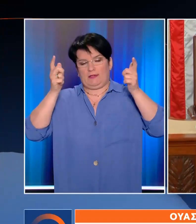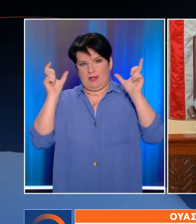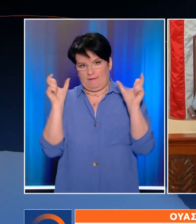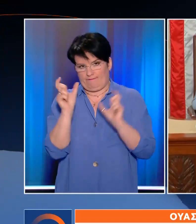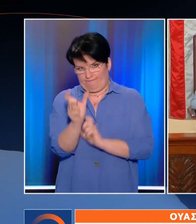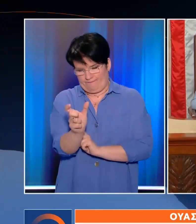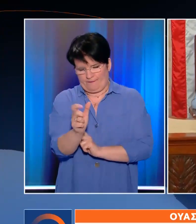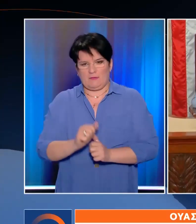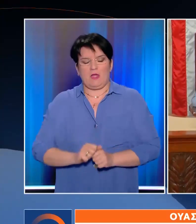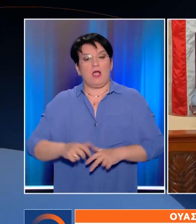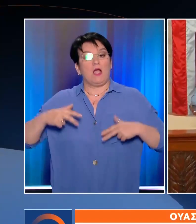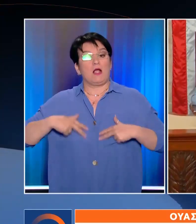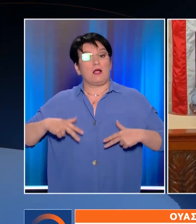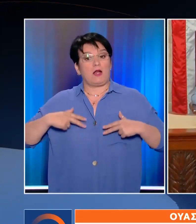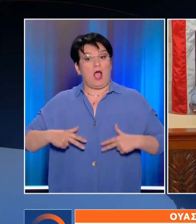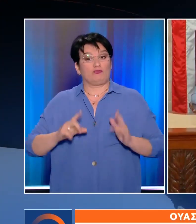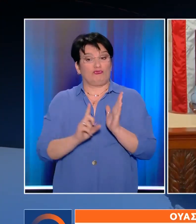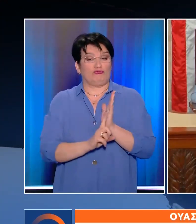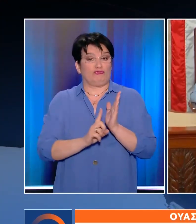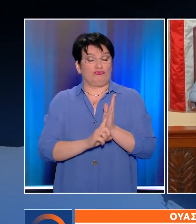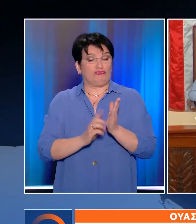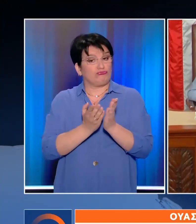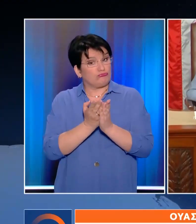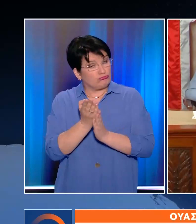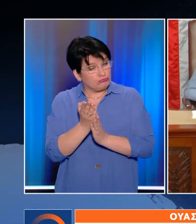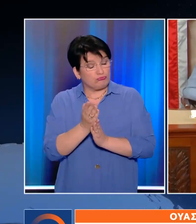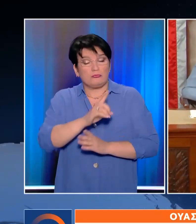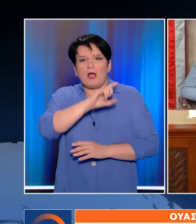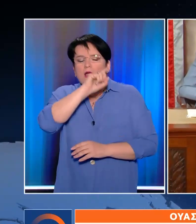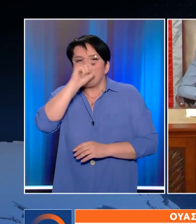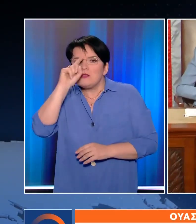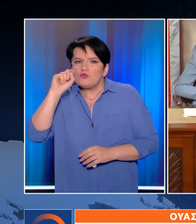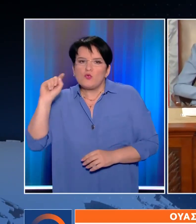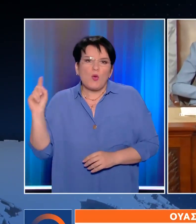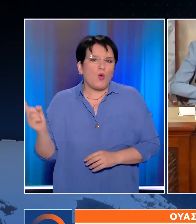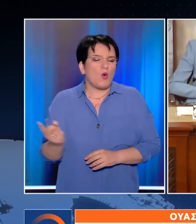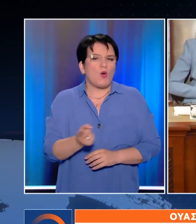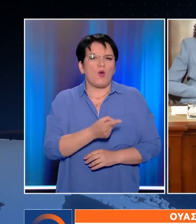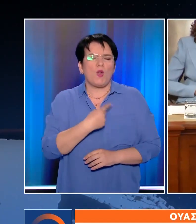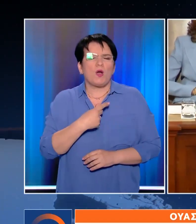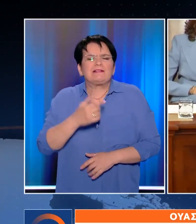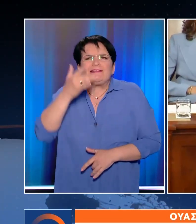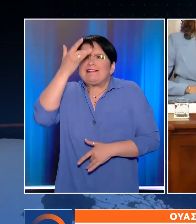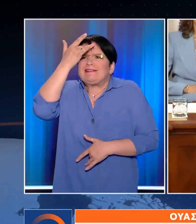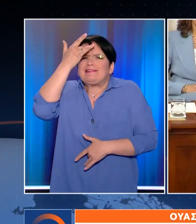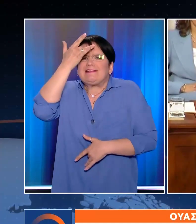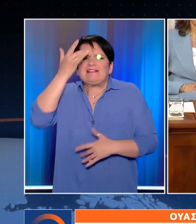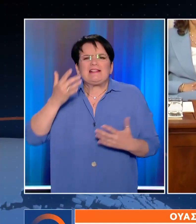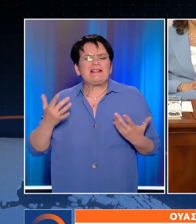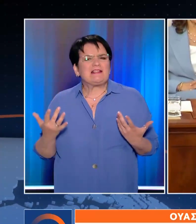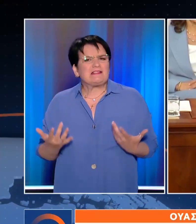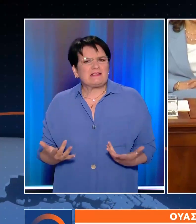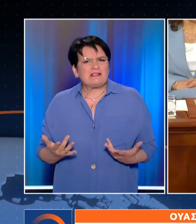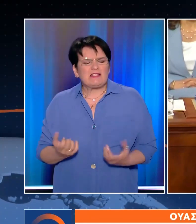Το κράτος του Δήμου. Και είναι πάρα πολύ δύσκολο για μας να συνειδητοποιήσουμε